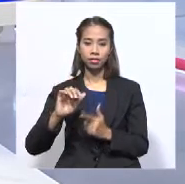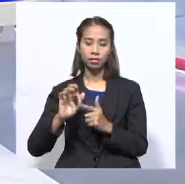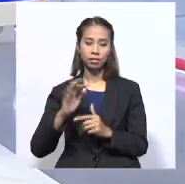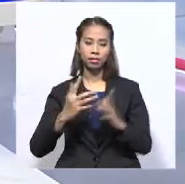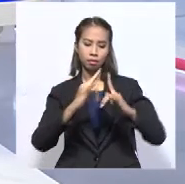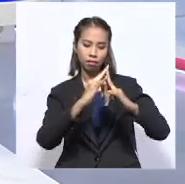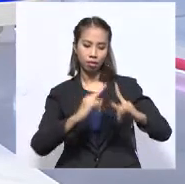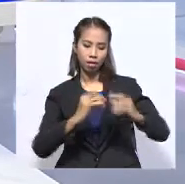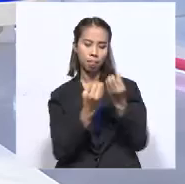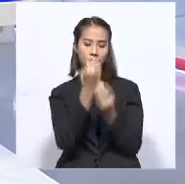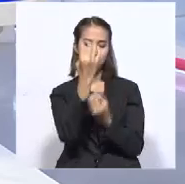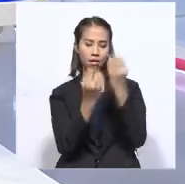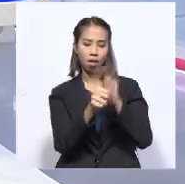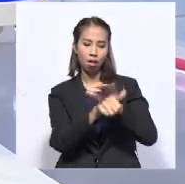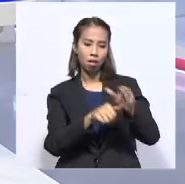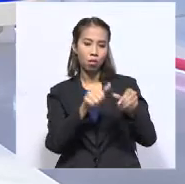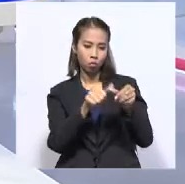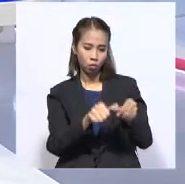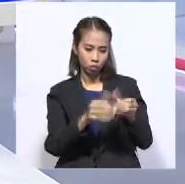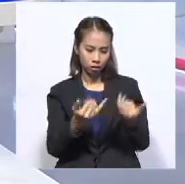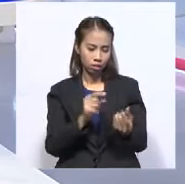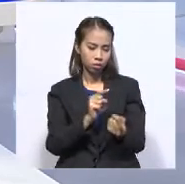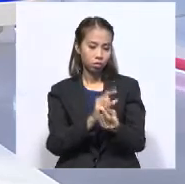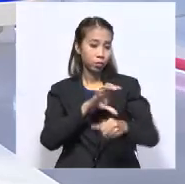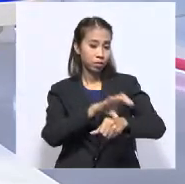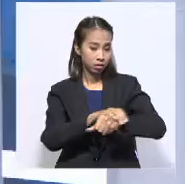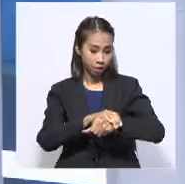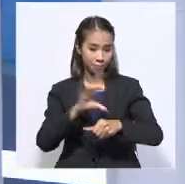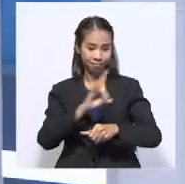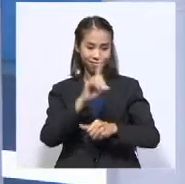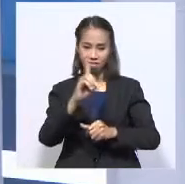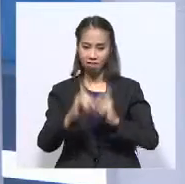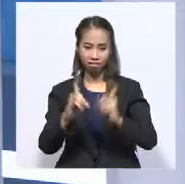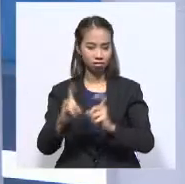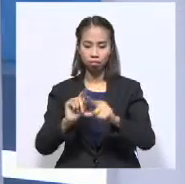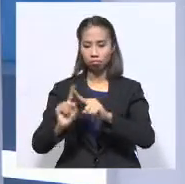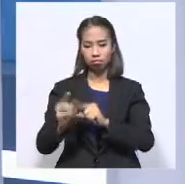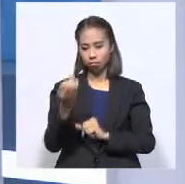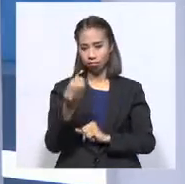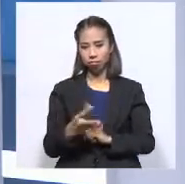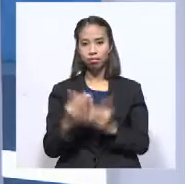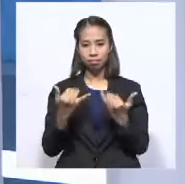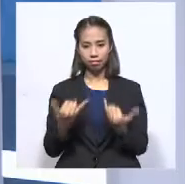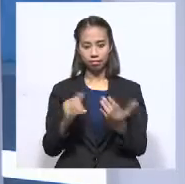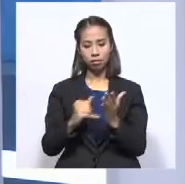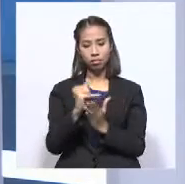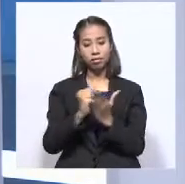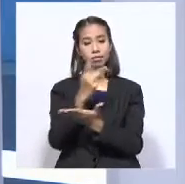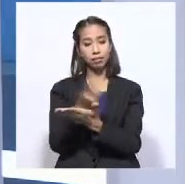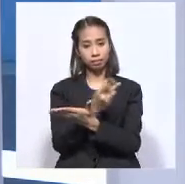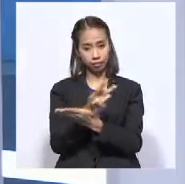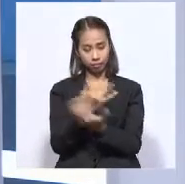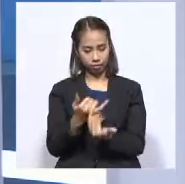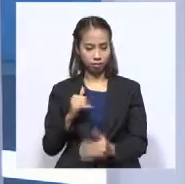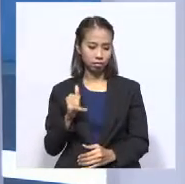ใหญ่นเรศวรพร้อมทั้งยึดซากสัตว์ป่าได้จำนวนมากวันนี้นะครับทางเจ้าหน้าที่พิสูจน์หลักฐานกลางจังหวัดกาญจนบุรีก็เตรียมที่จะเข้